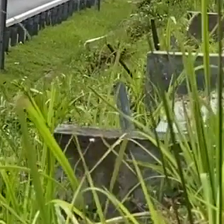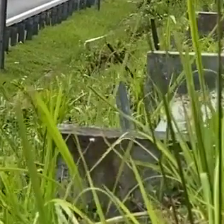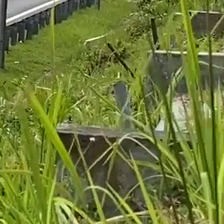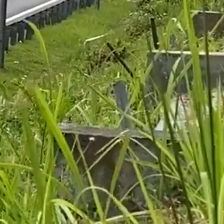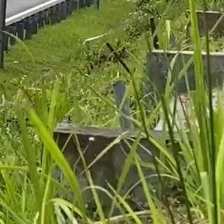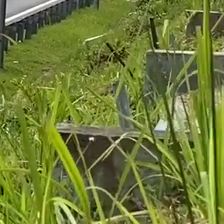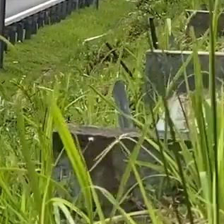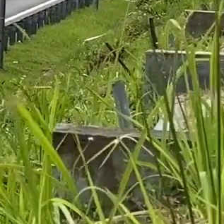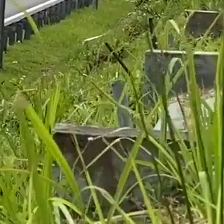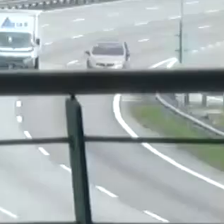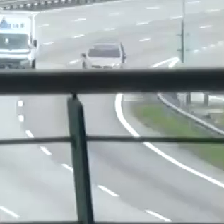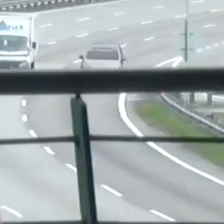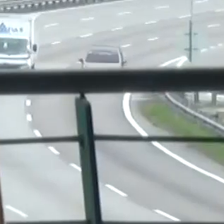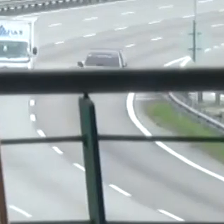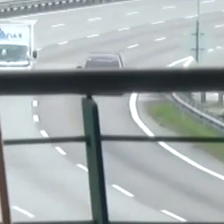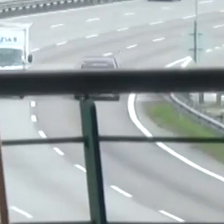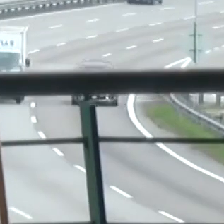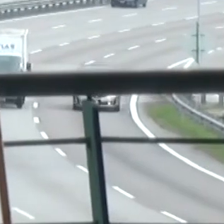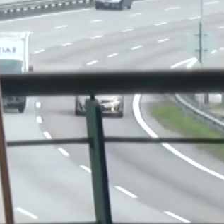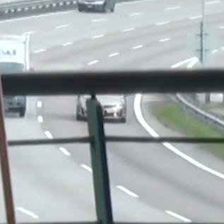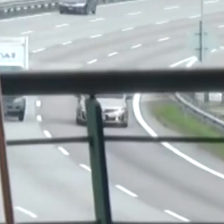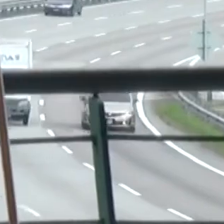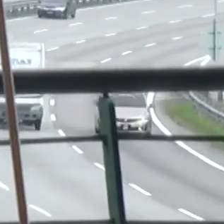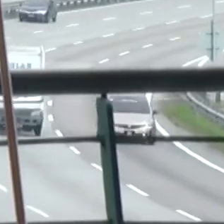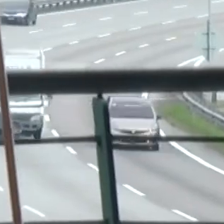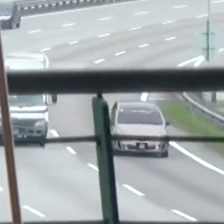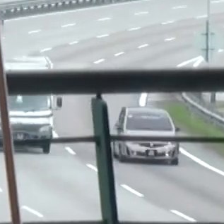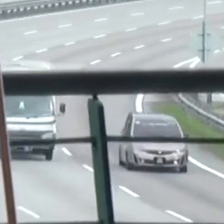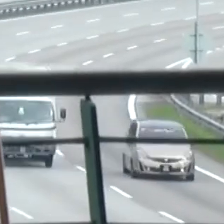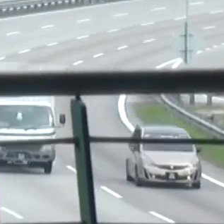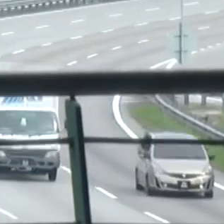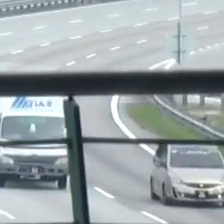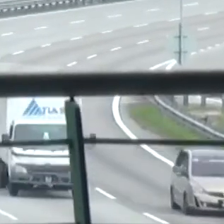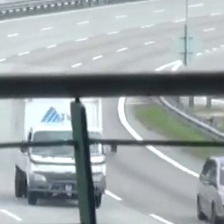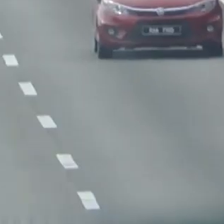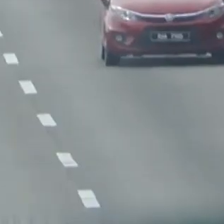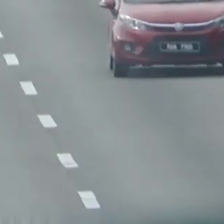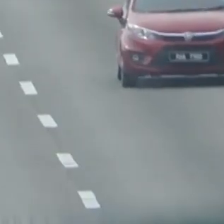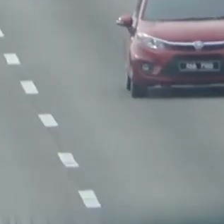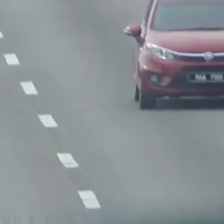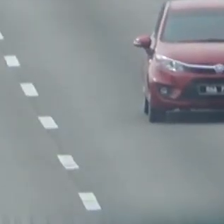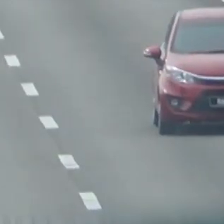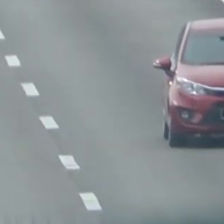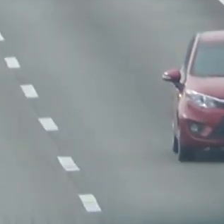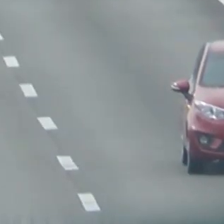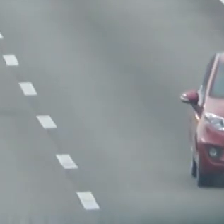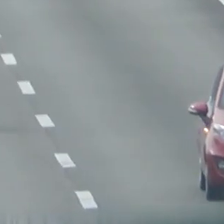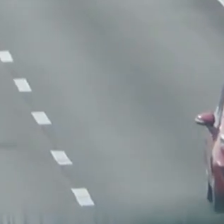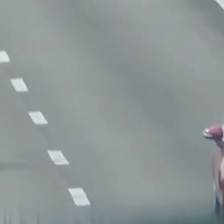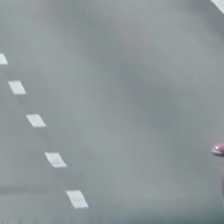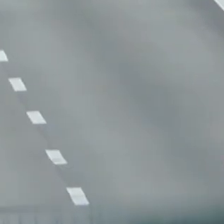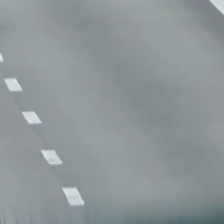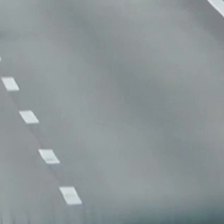Sejak semalam masih lagi pihak PDRM menggunakan budi bicara dan